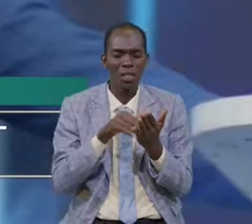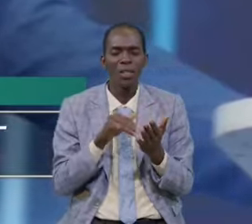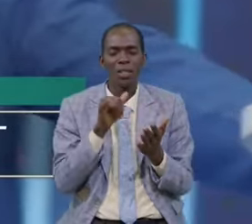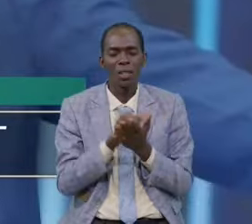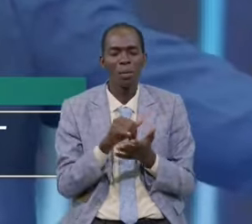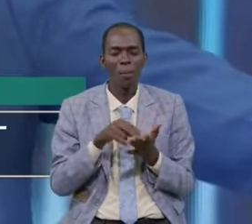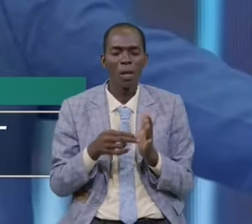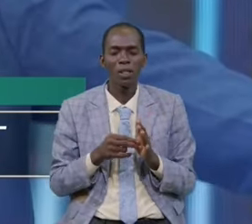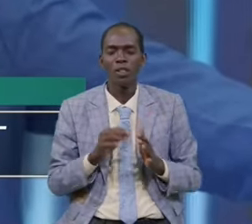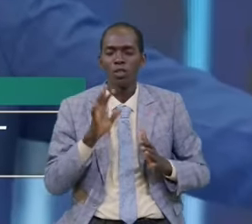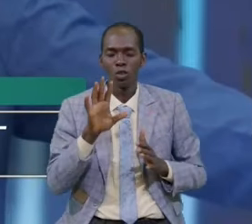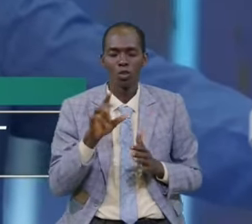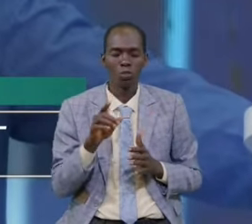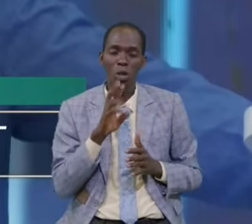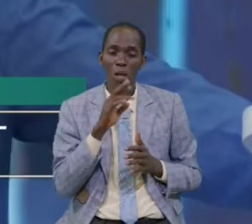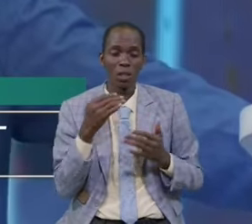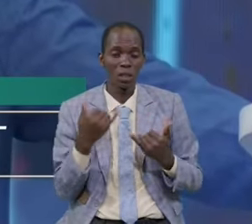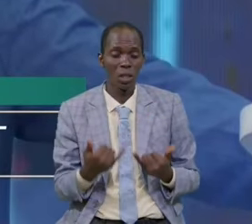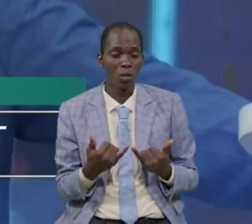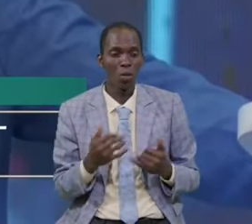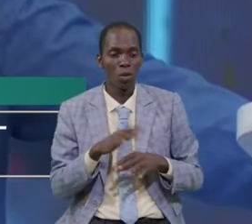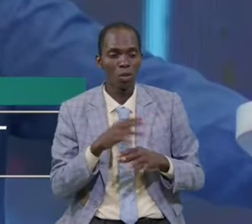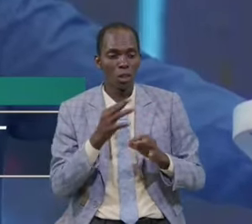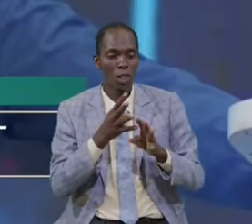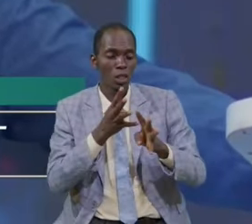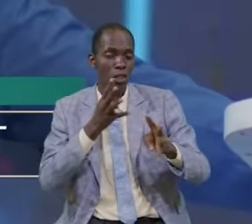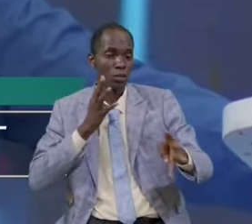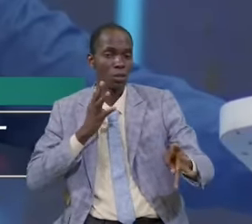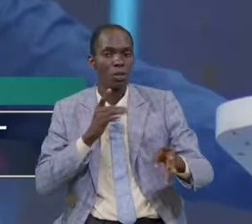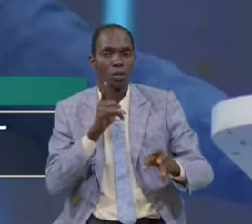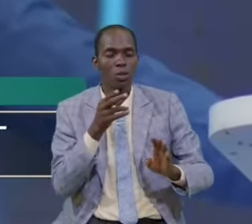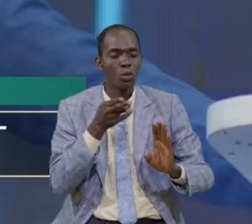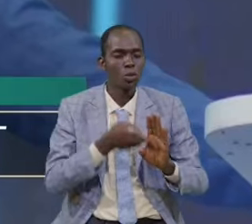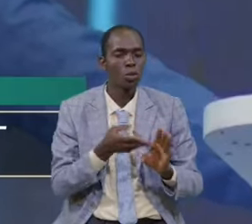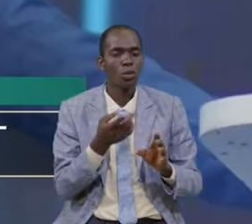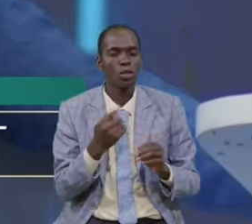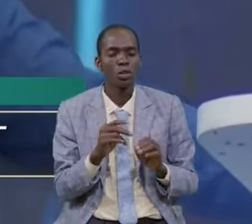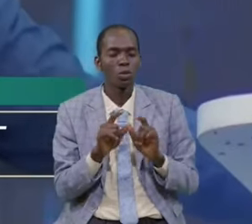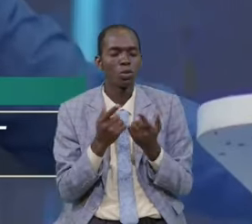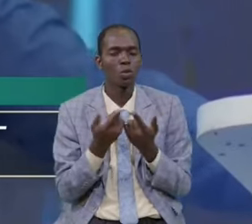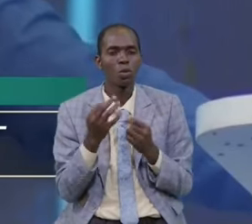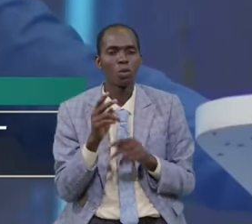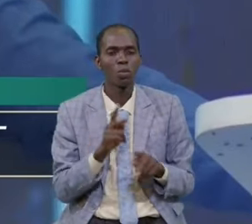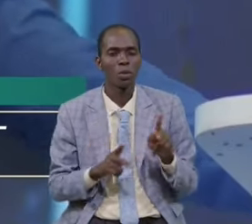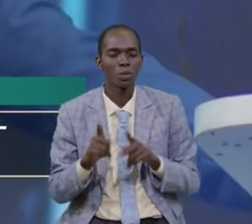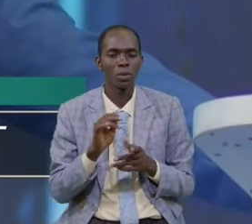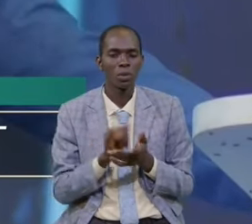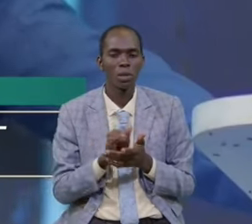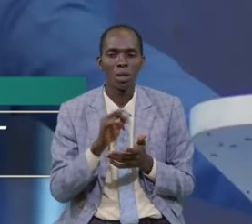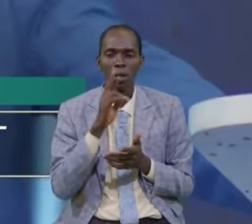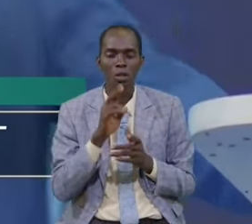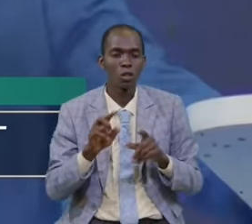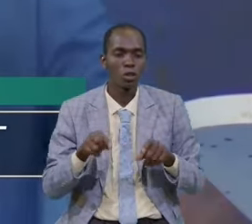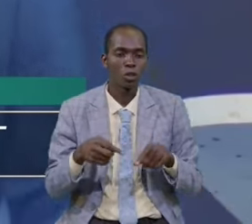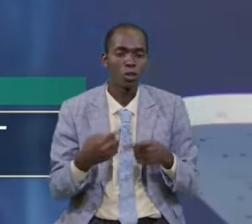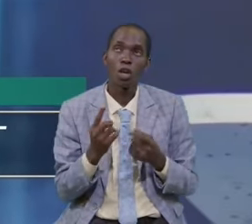maintenant dans le rang et tu es dans la compagnie de ceux-là qui montent et qui grandissent